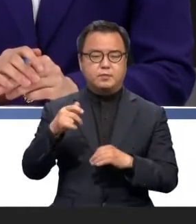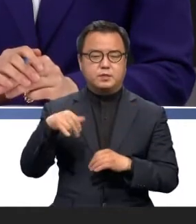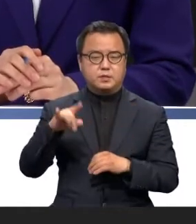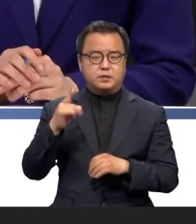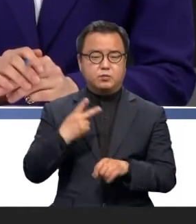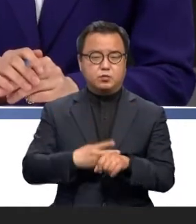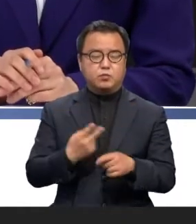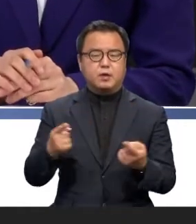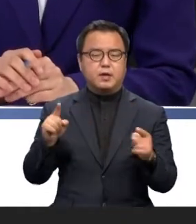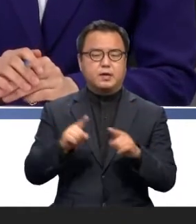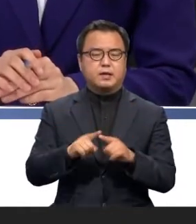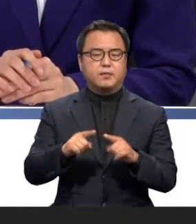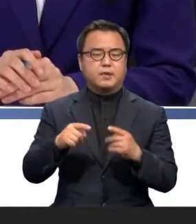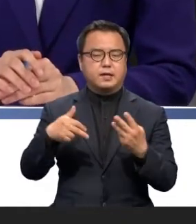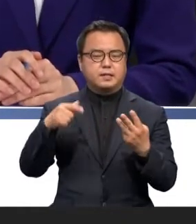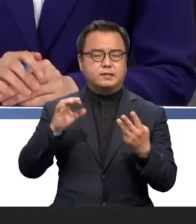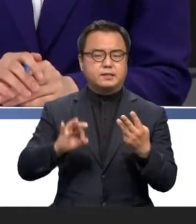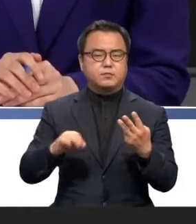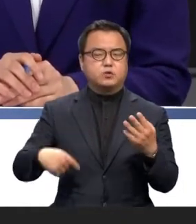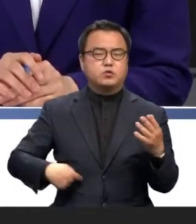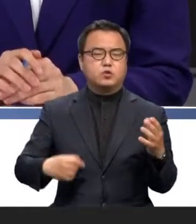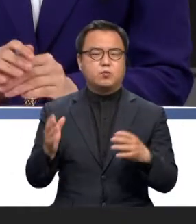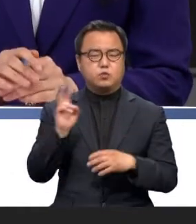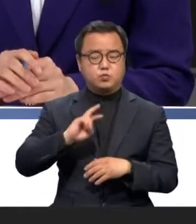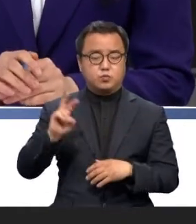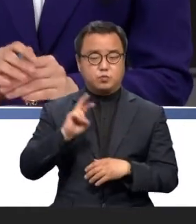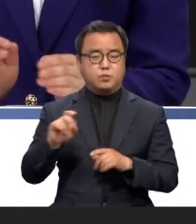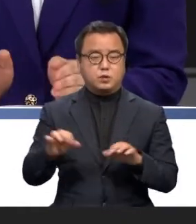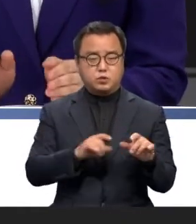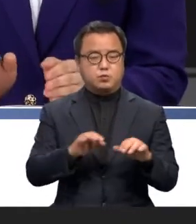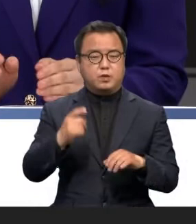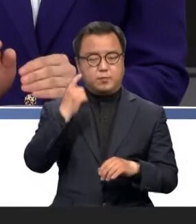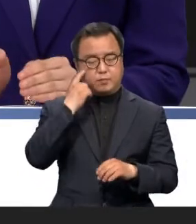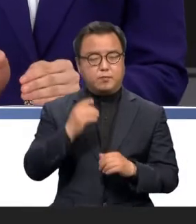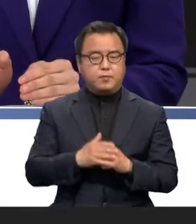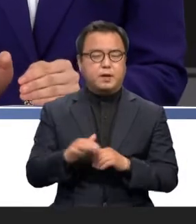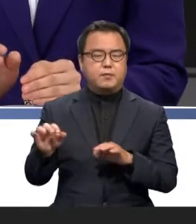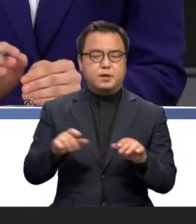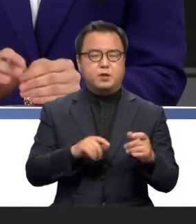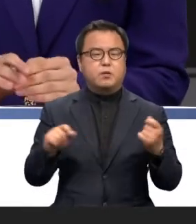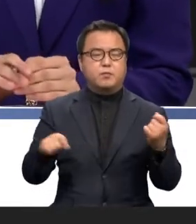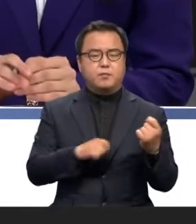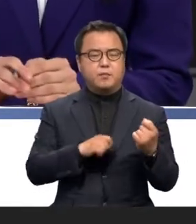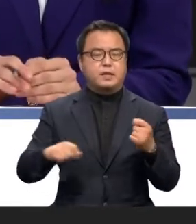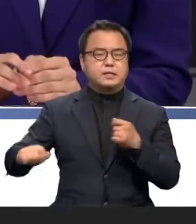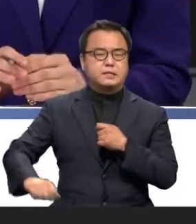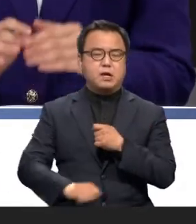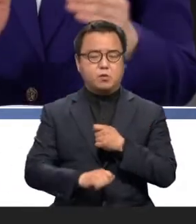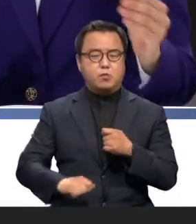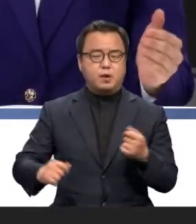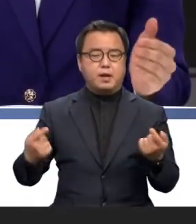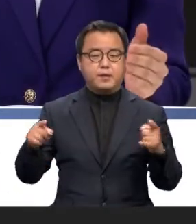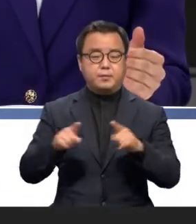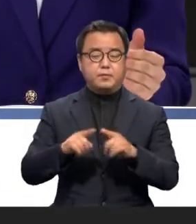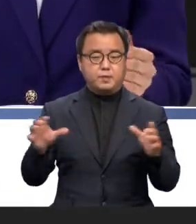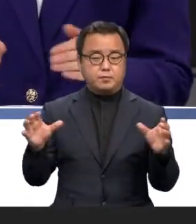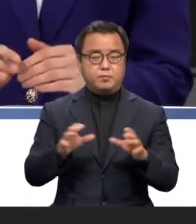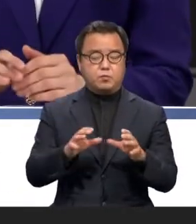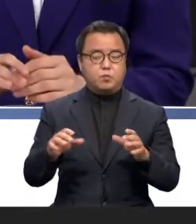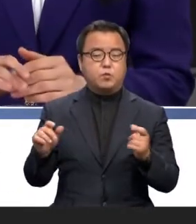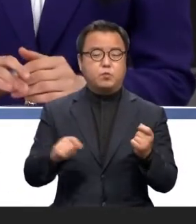3중 협주곡을 연주했습니다. 예. 이 3중 협주곡은 피아노, 바이올린, 첼로로 이루어진 피아노 3중주